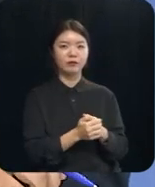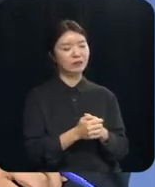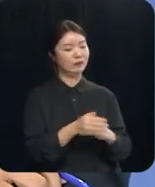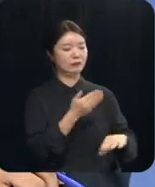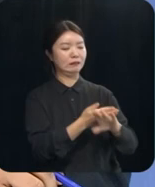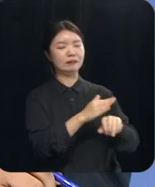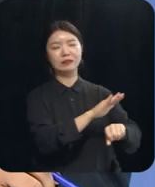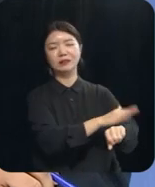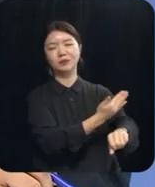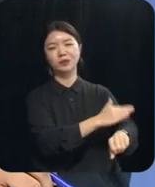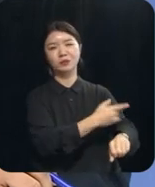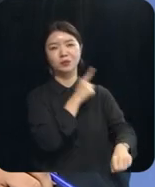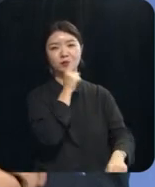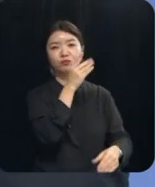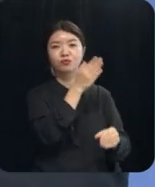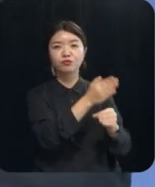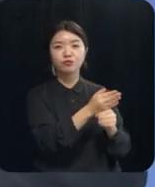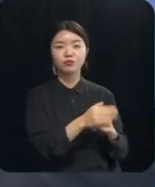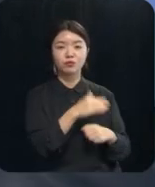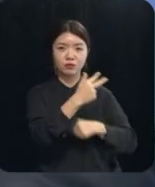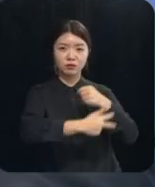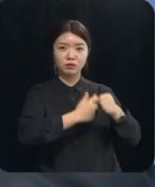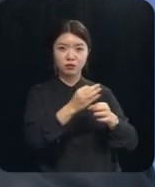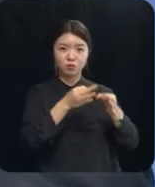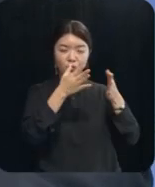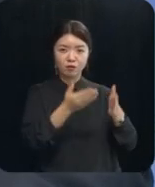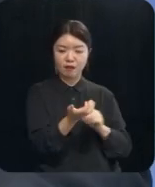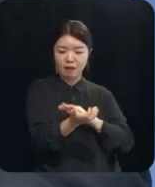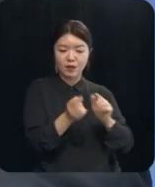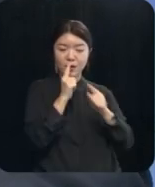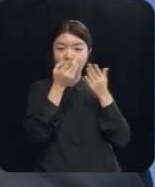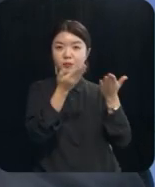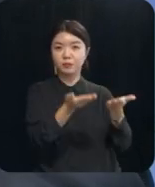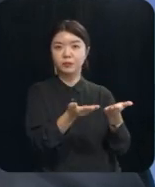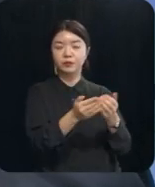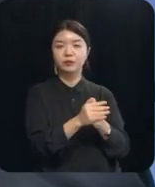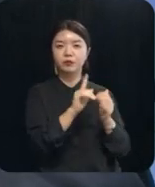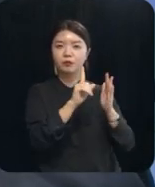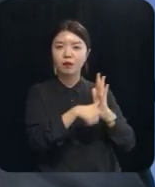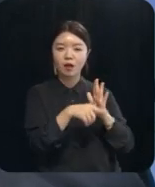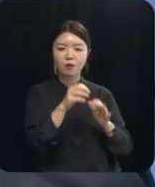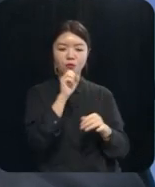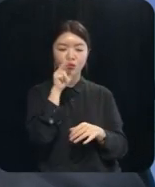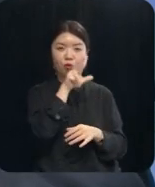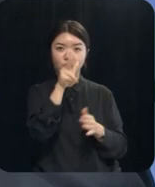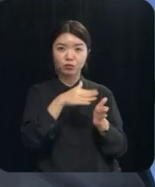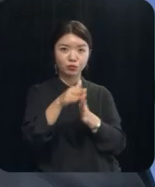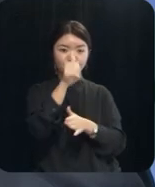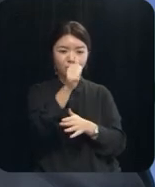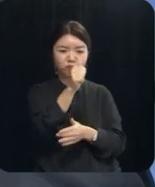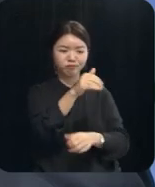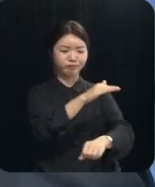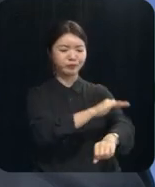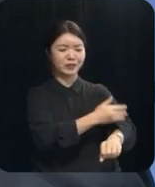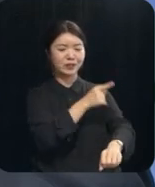남탓합니다. 지난 7년에 아까 말씀을 하시면서 원희룡 도전 탓을 또 하고 있습니다.